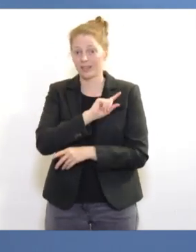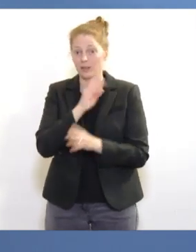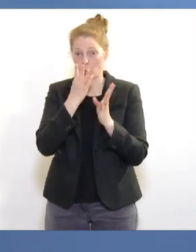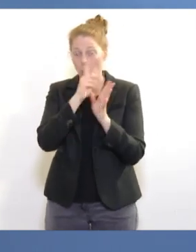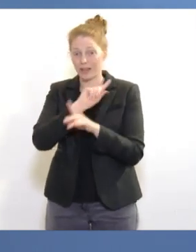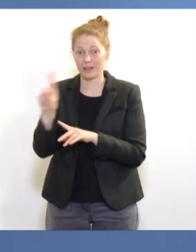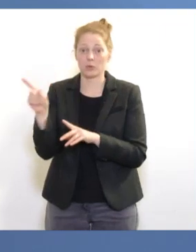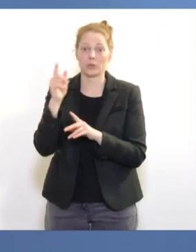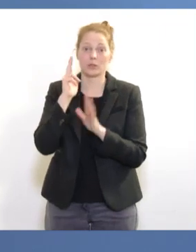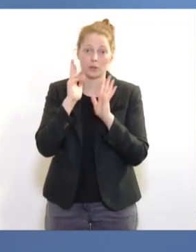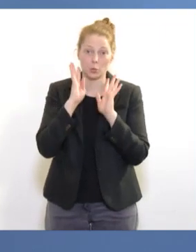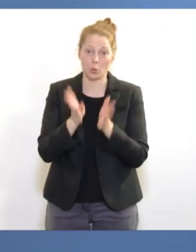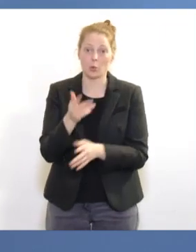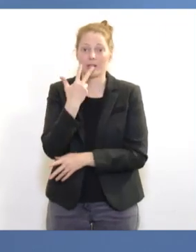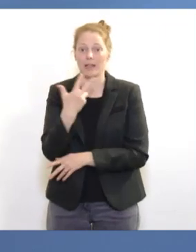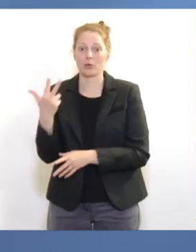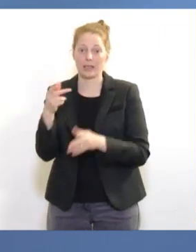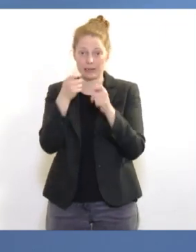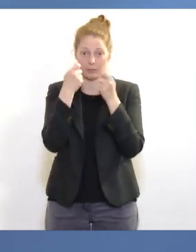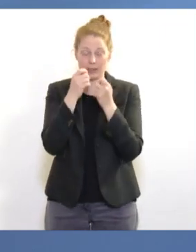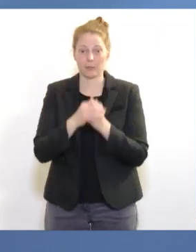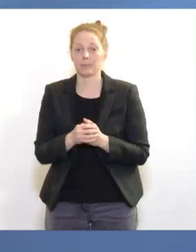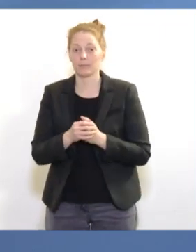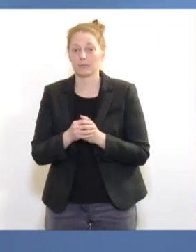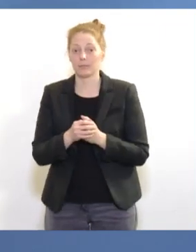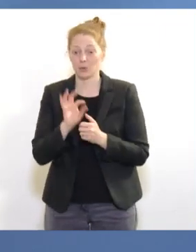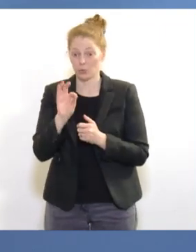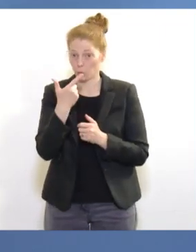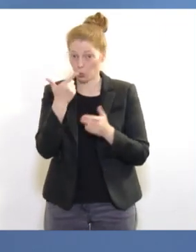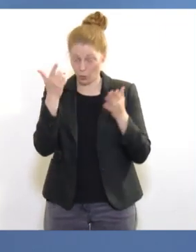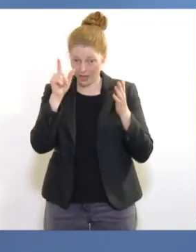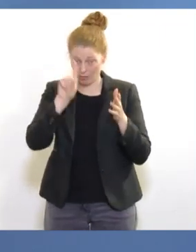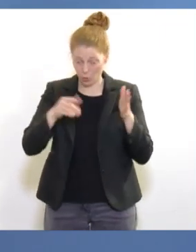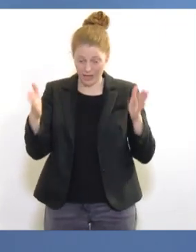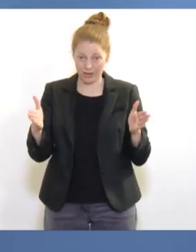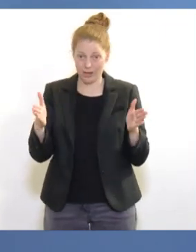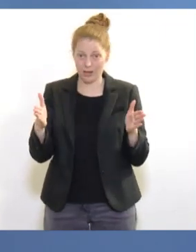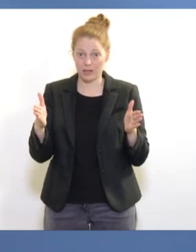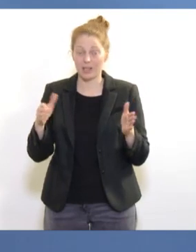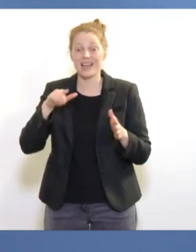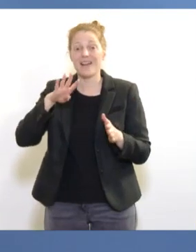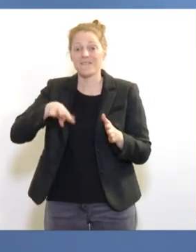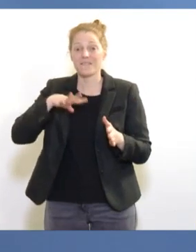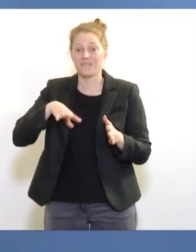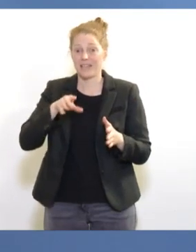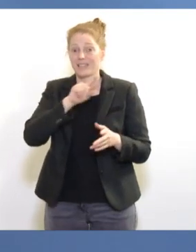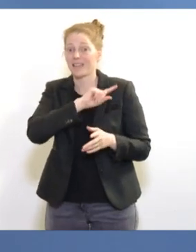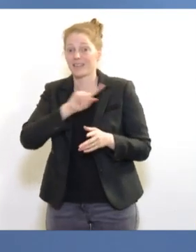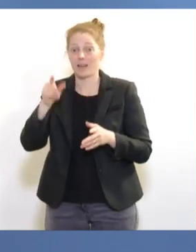9.933 Betriebe, die insgesamt für die 2. März und April